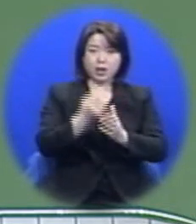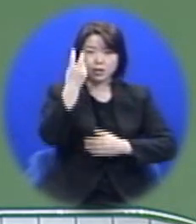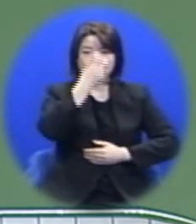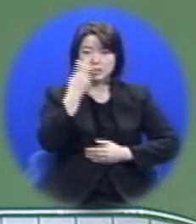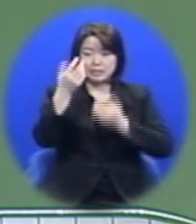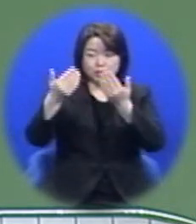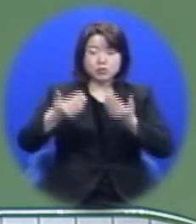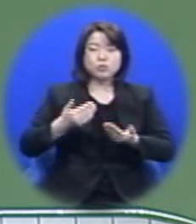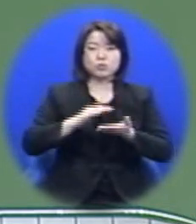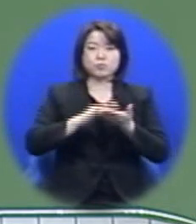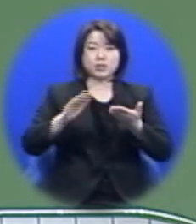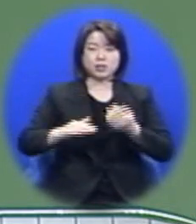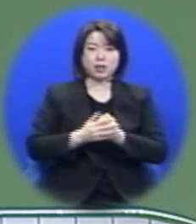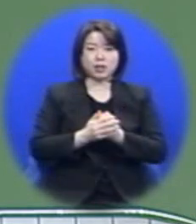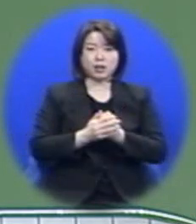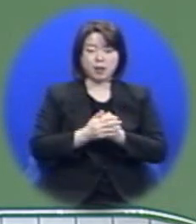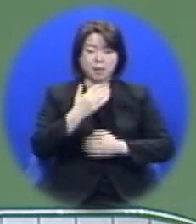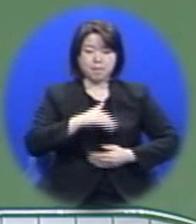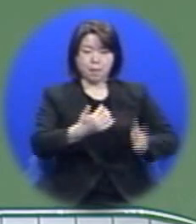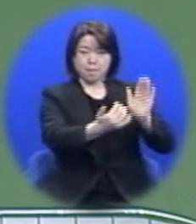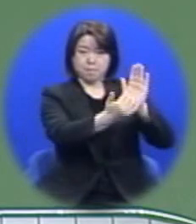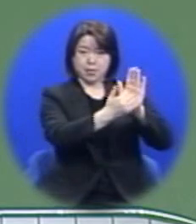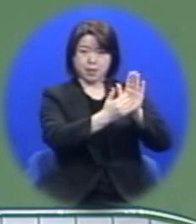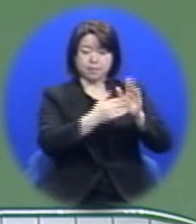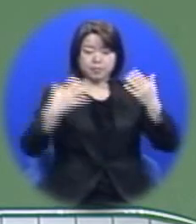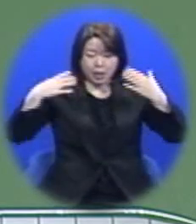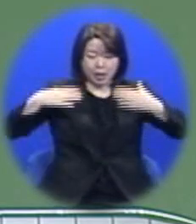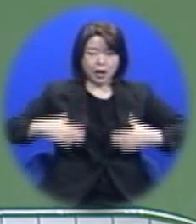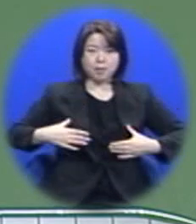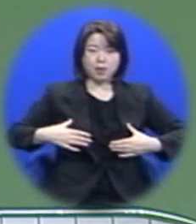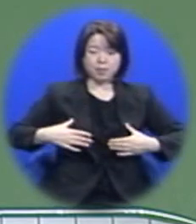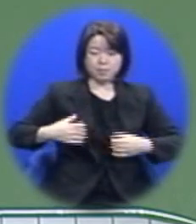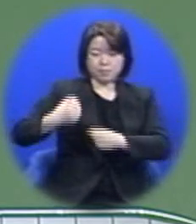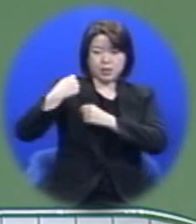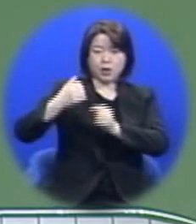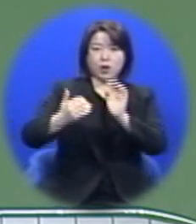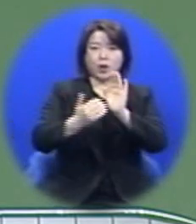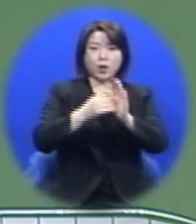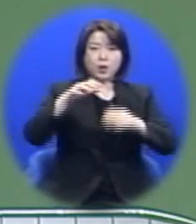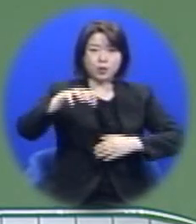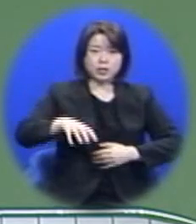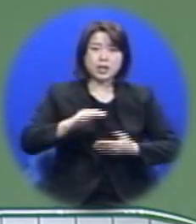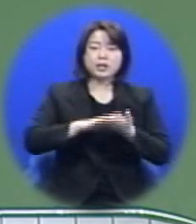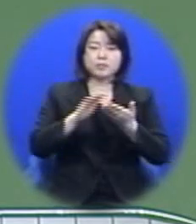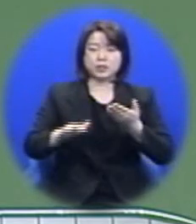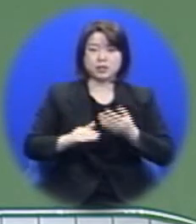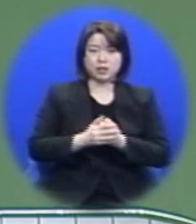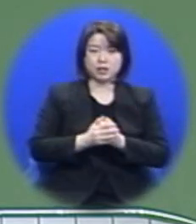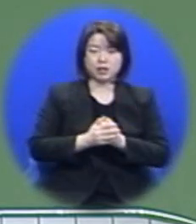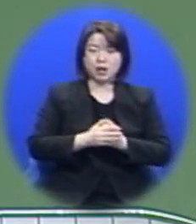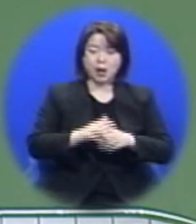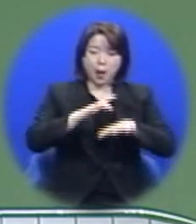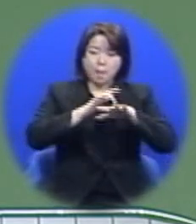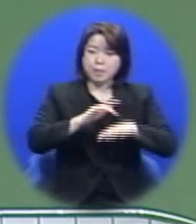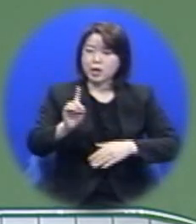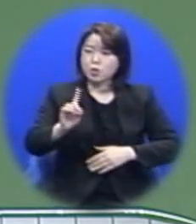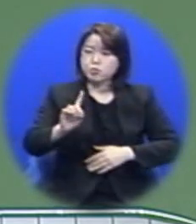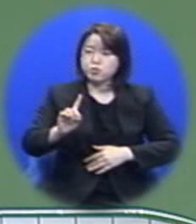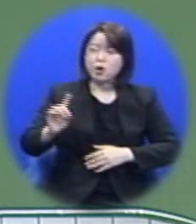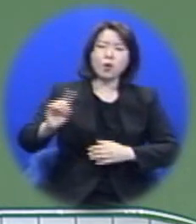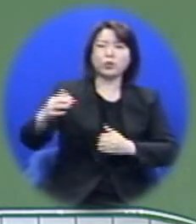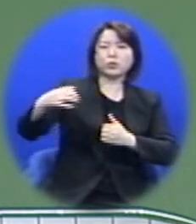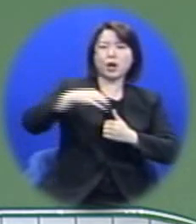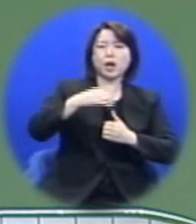지켜냅니다. 방패요, 갑옷이요, 요새입니다. 마귀가 우리를 어떻게 할 수가 없게 십자가는